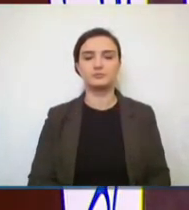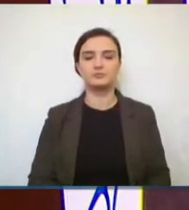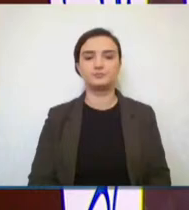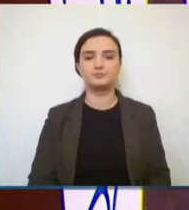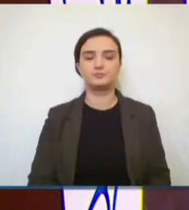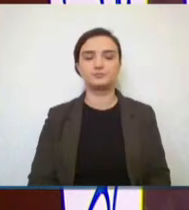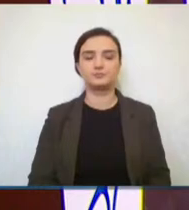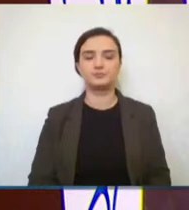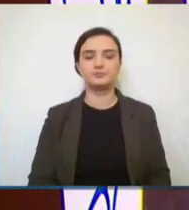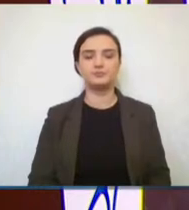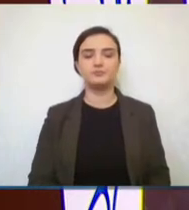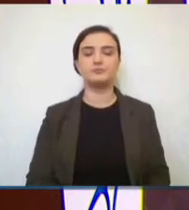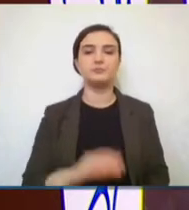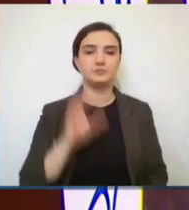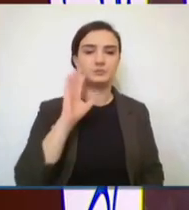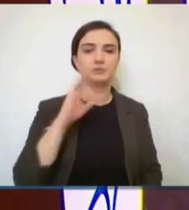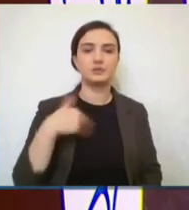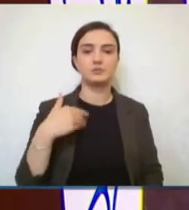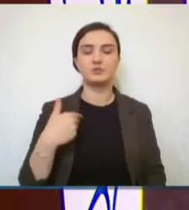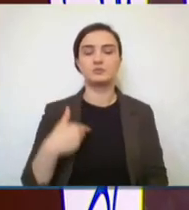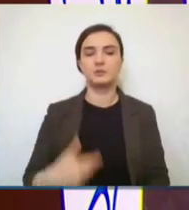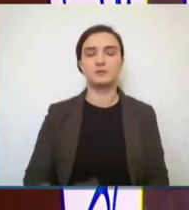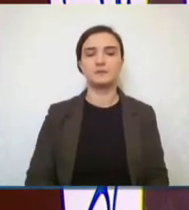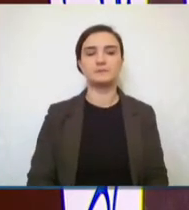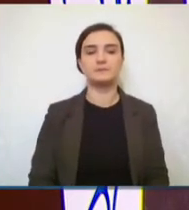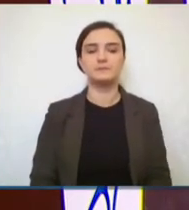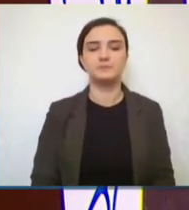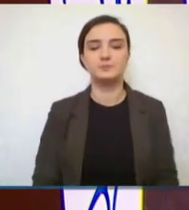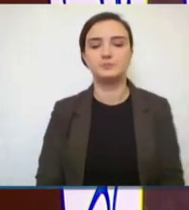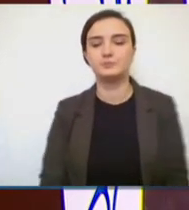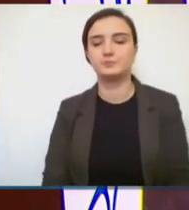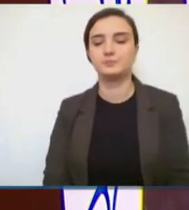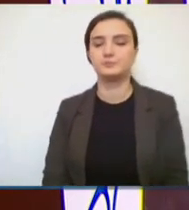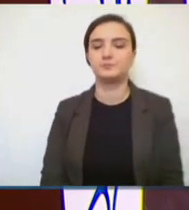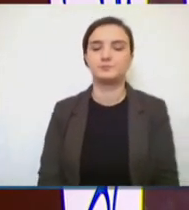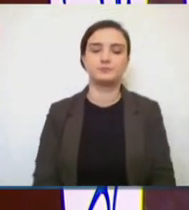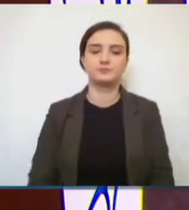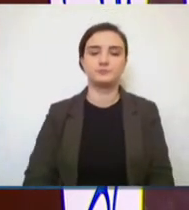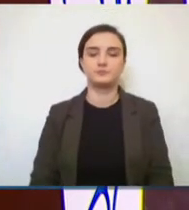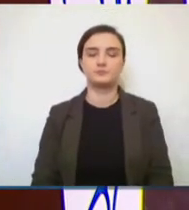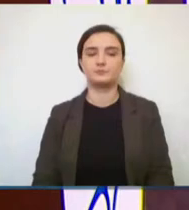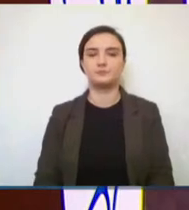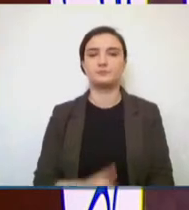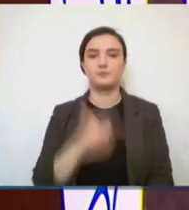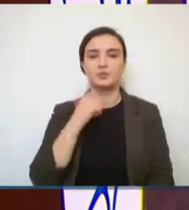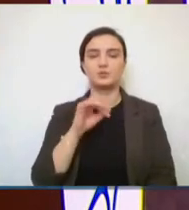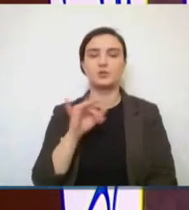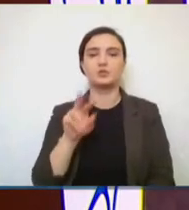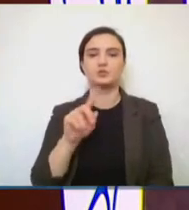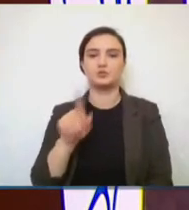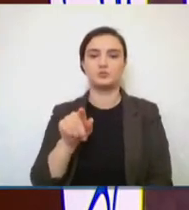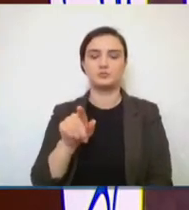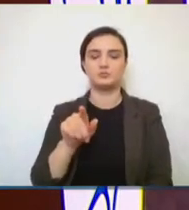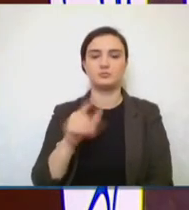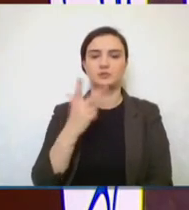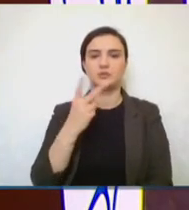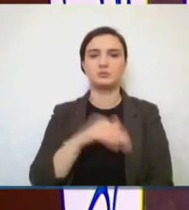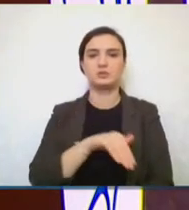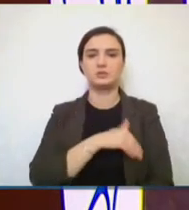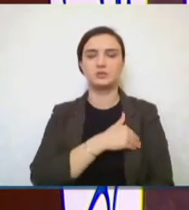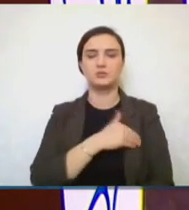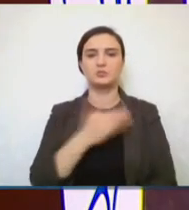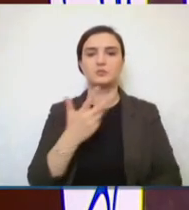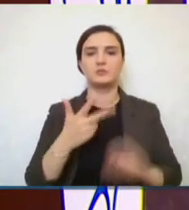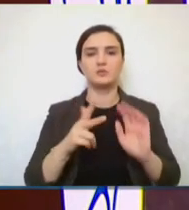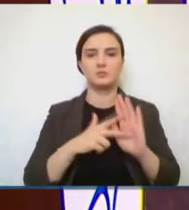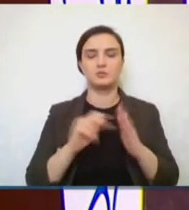გისმენთ. ალო, გამარჯობა. გამარჯობა. მოგესალმებით, ბატონ აცილი თანამაქ შეგითხრა. სამი დღეა სიცხე მაქვს 38-ამდე.